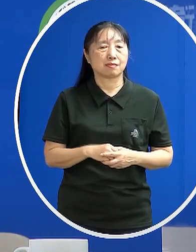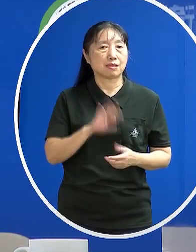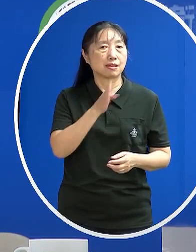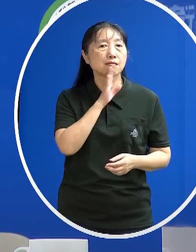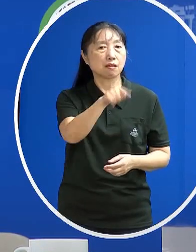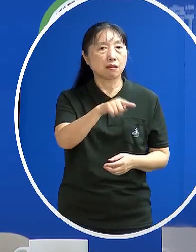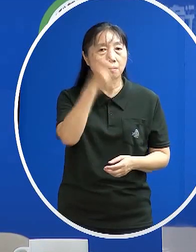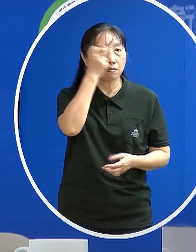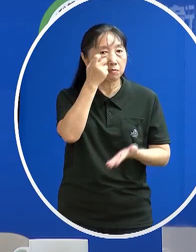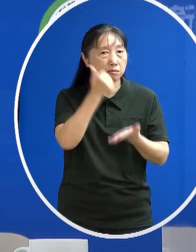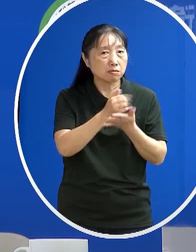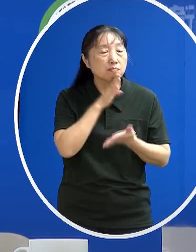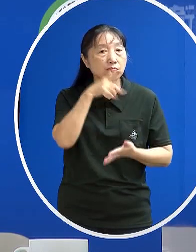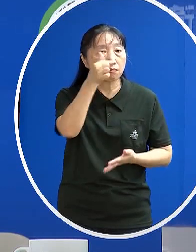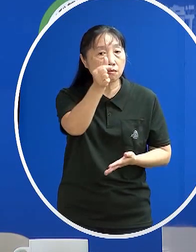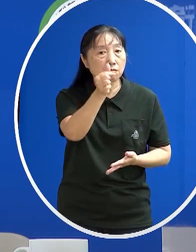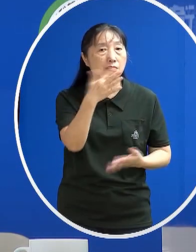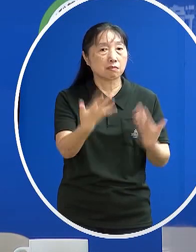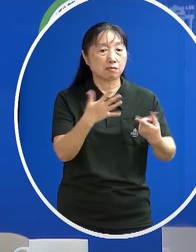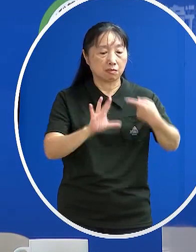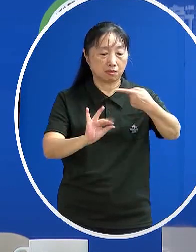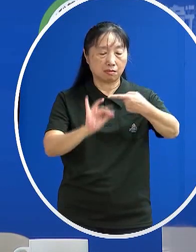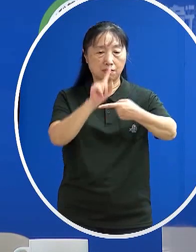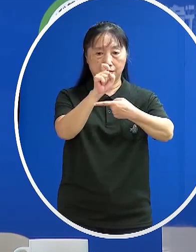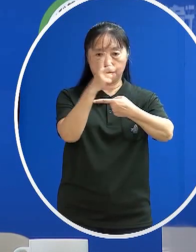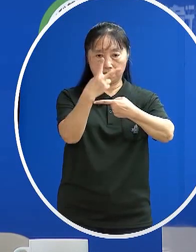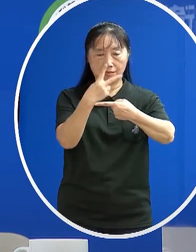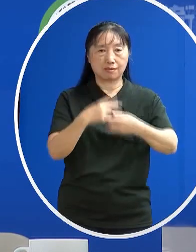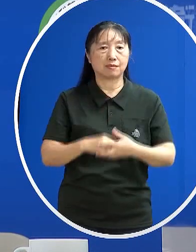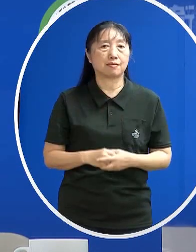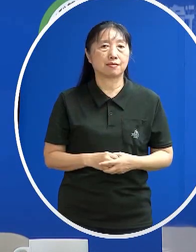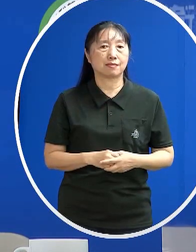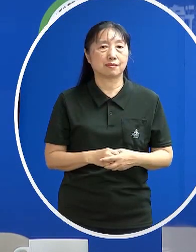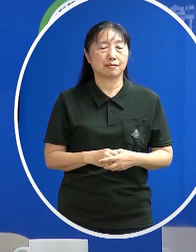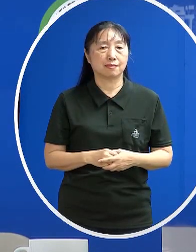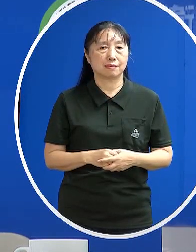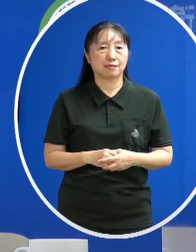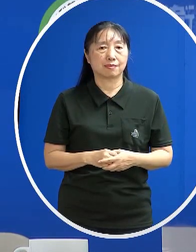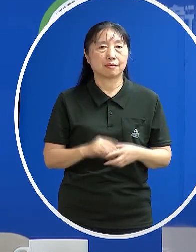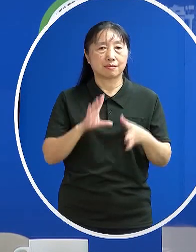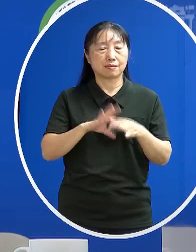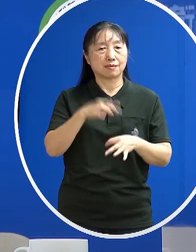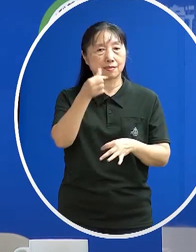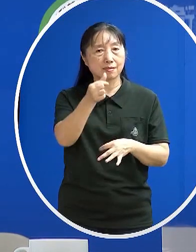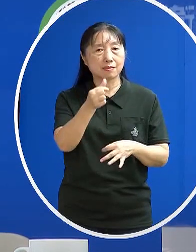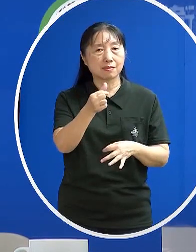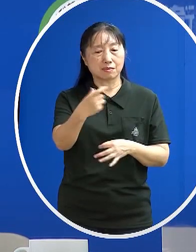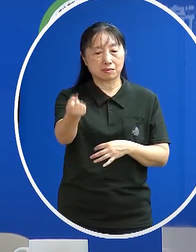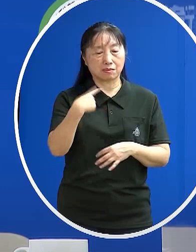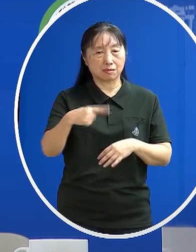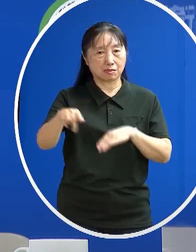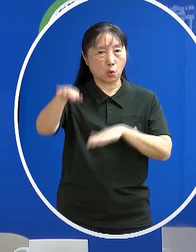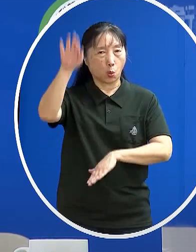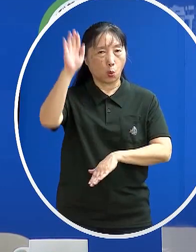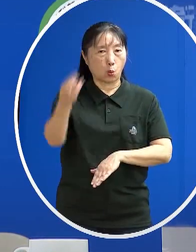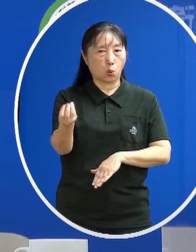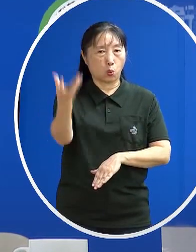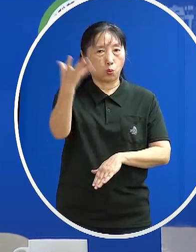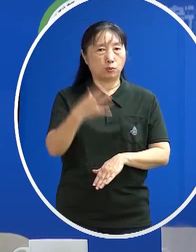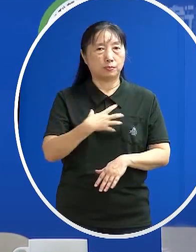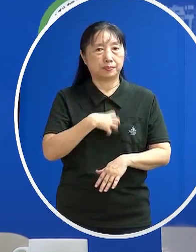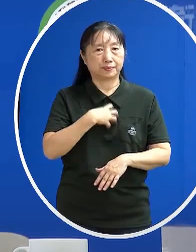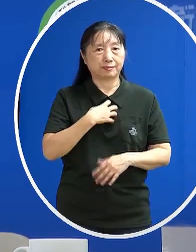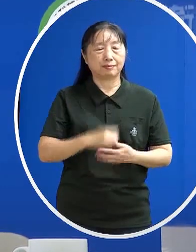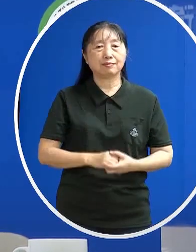阳性率是高达12%，所以这阳性率也比这个我们高很多。那所以看到这样